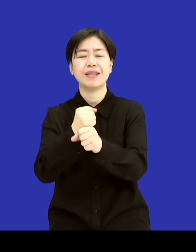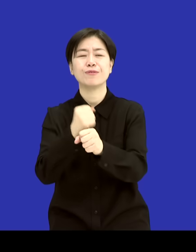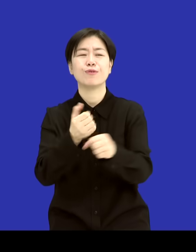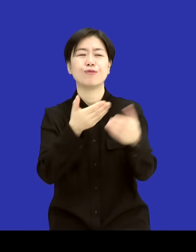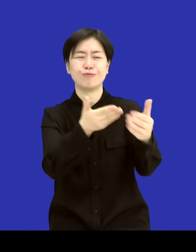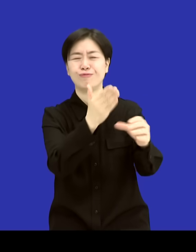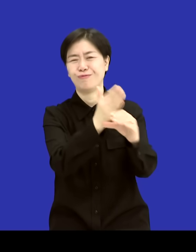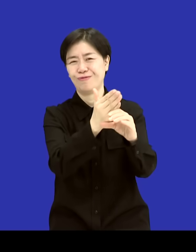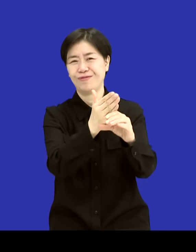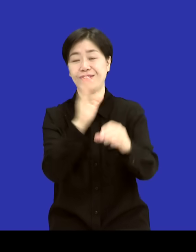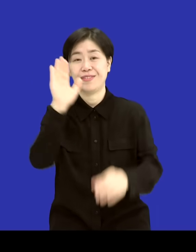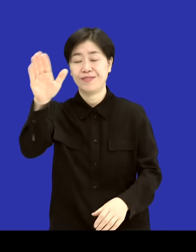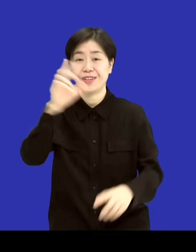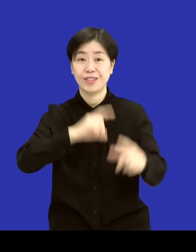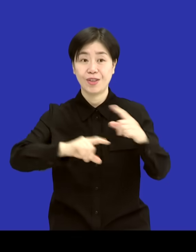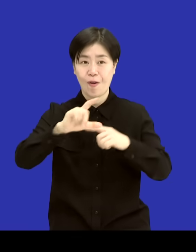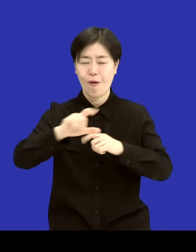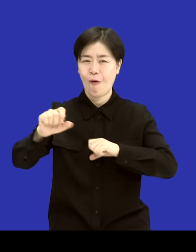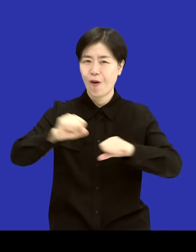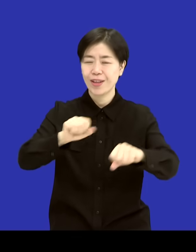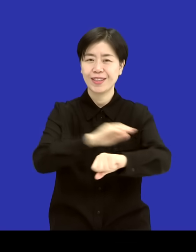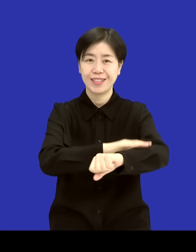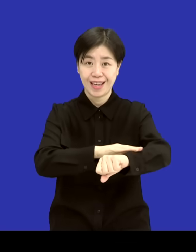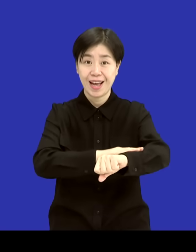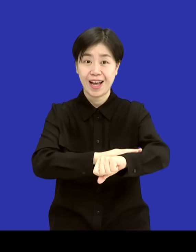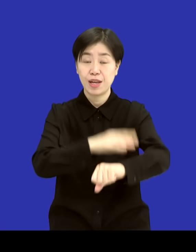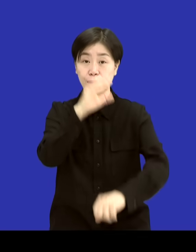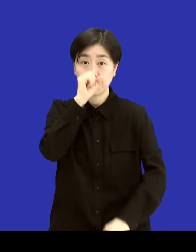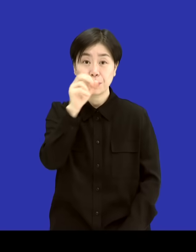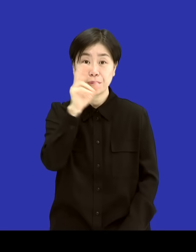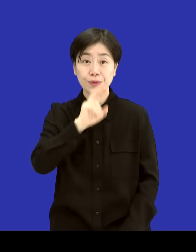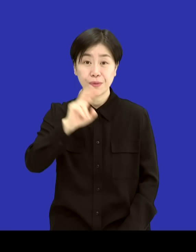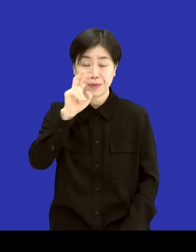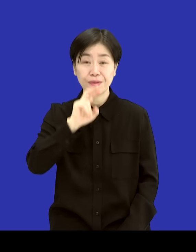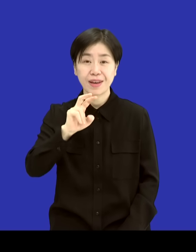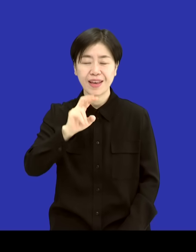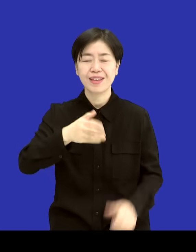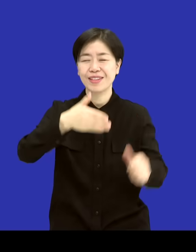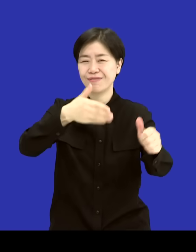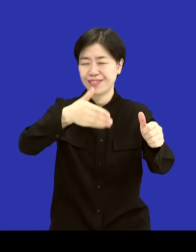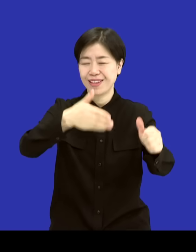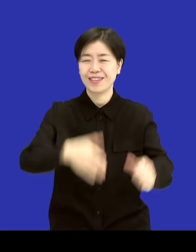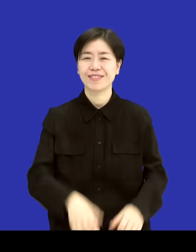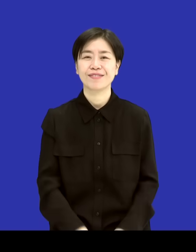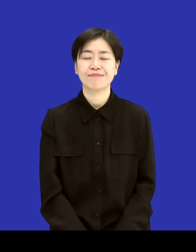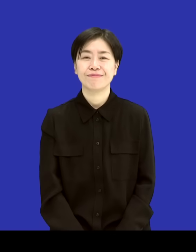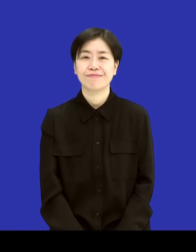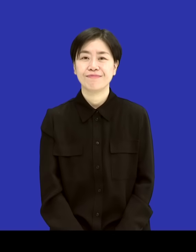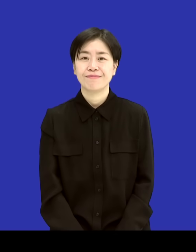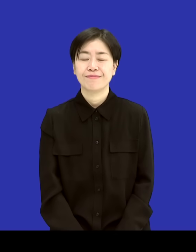싶어요. 앞으로 좋은 사역자로서 많은 곳에서 좋은 찬양 울려 퍼지는 그런 사역자로서의 존노